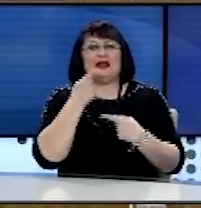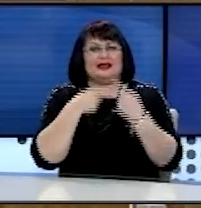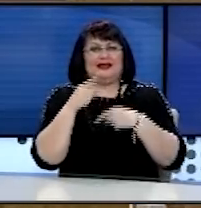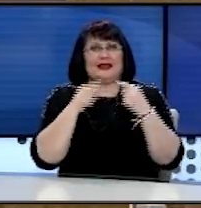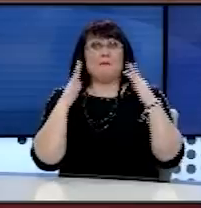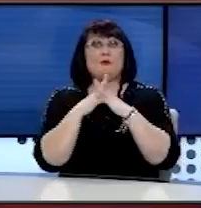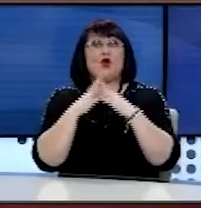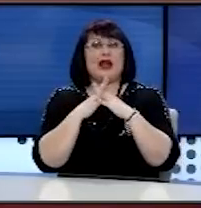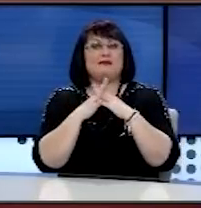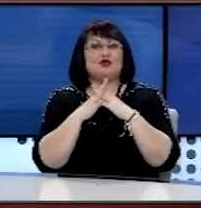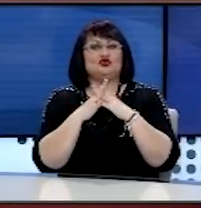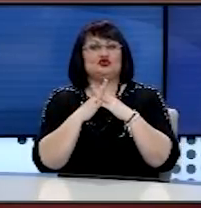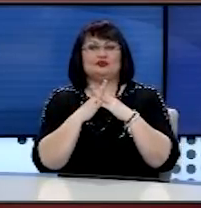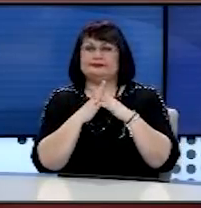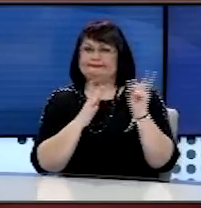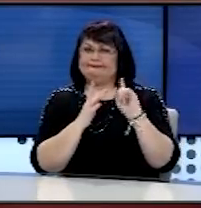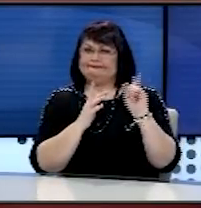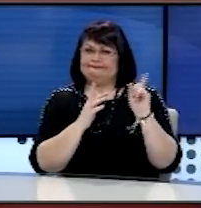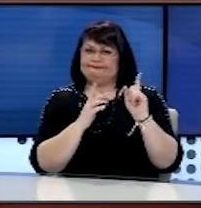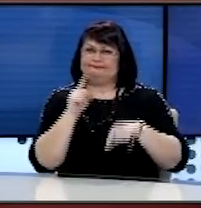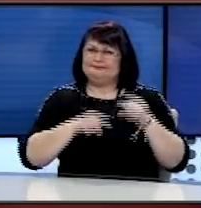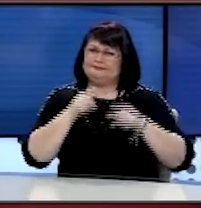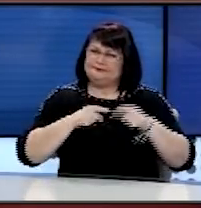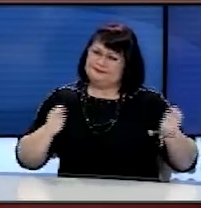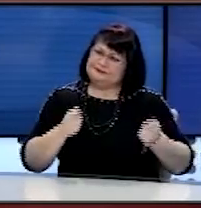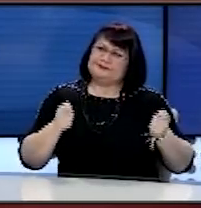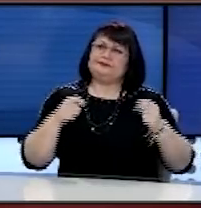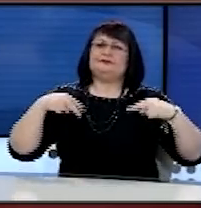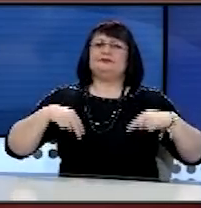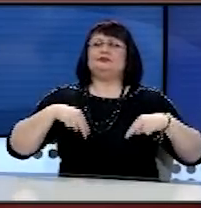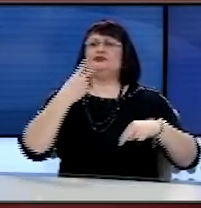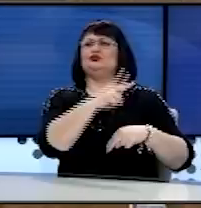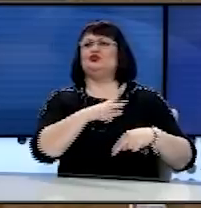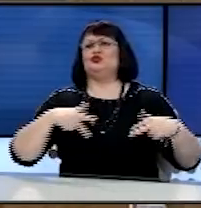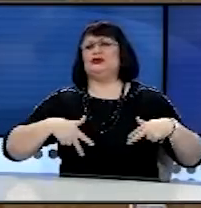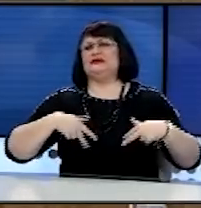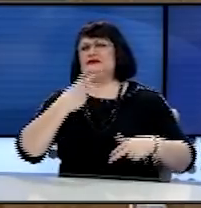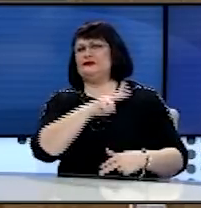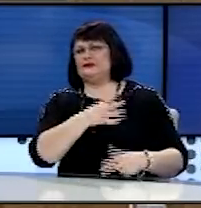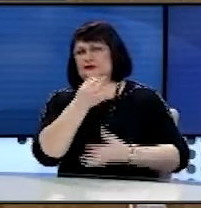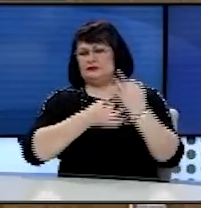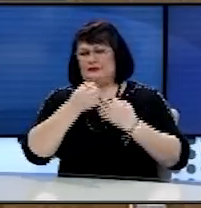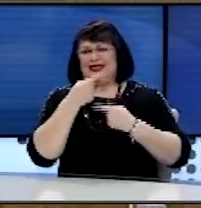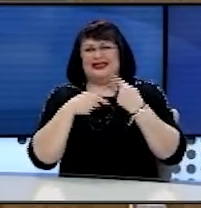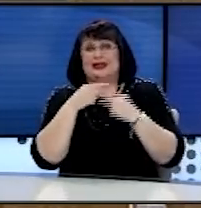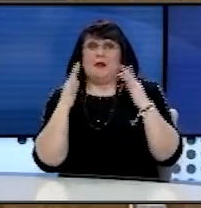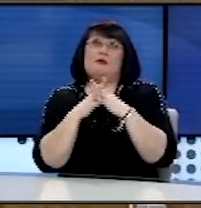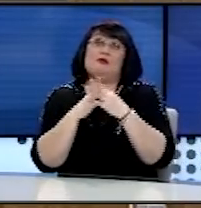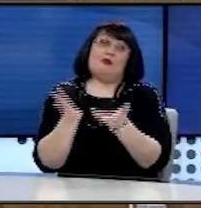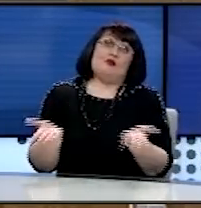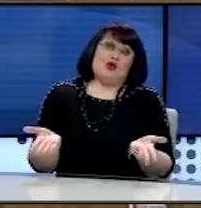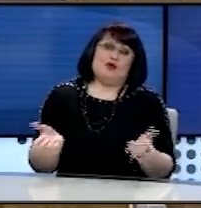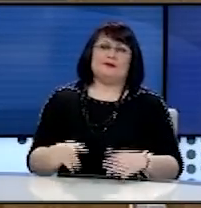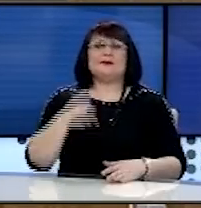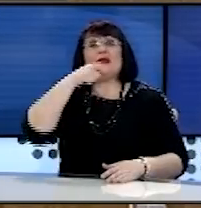τον πόλεμο, όπως ήδη έχουν ξεκινήσει να κάνουν οι υπουργοί της κυβέρνησής σας. Εκτός όλων των άλλων,